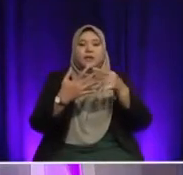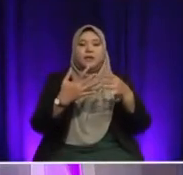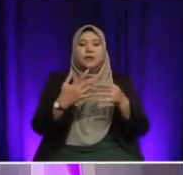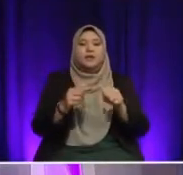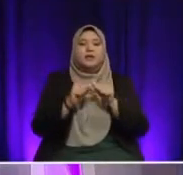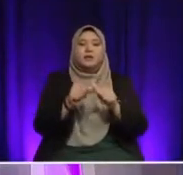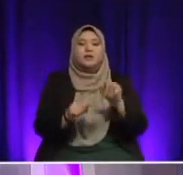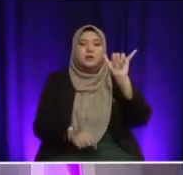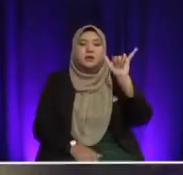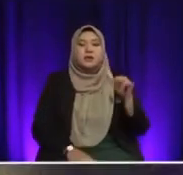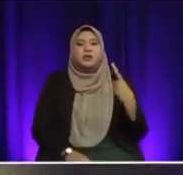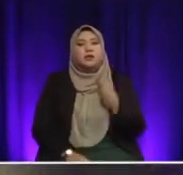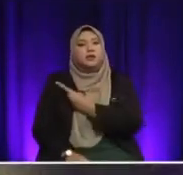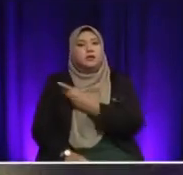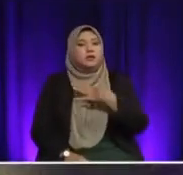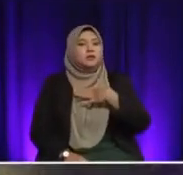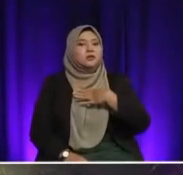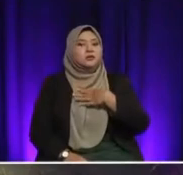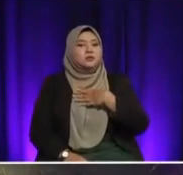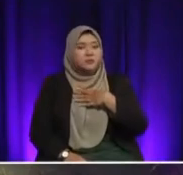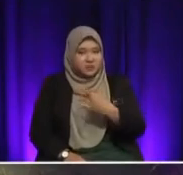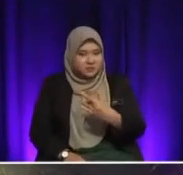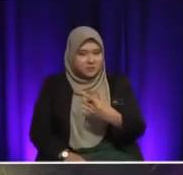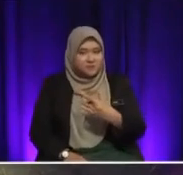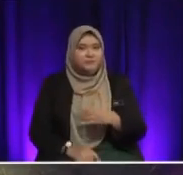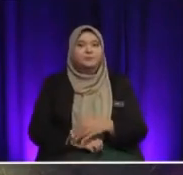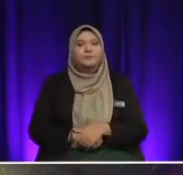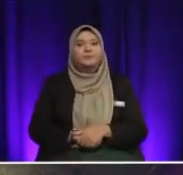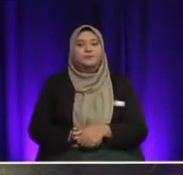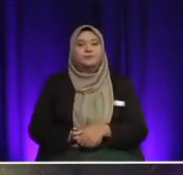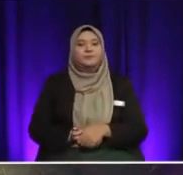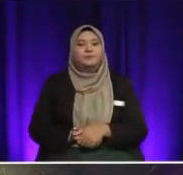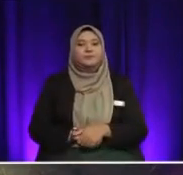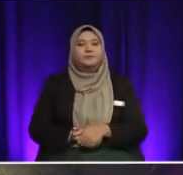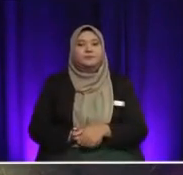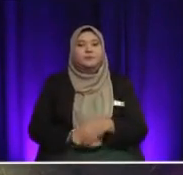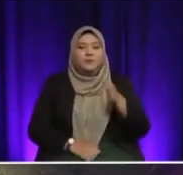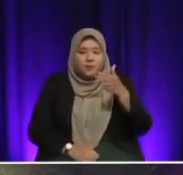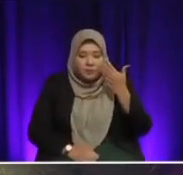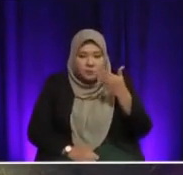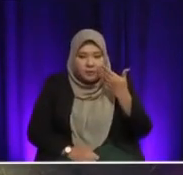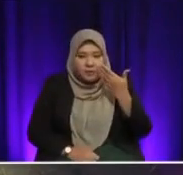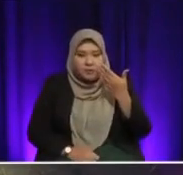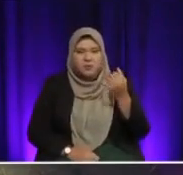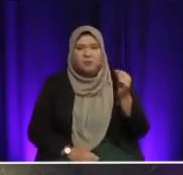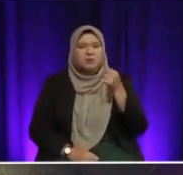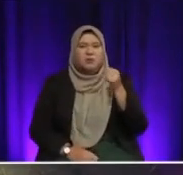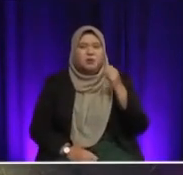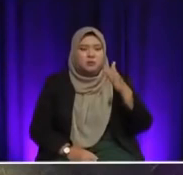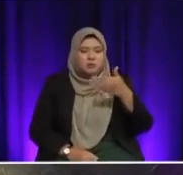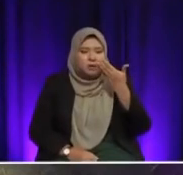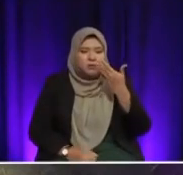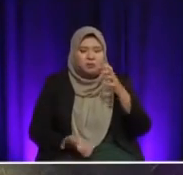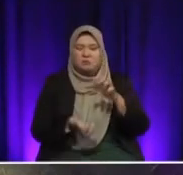Lepas tu sekali lagi dia kena berperisa. Berperisa ni maksudnya cukup rasa. Lepas tu dia ada aroma pegasam. Dia ada bau masam-masam sikit.